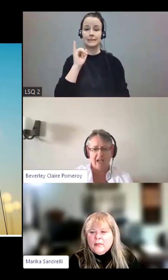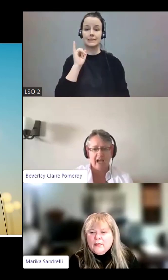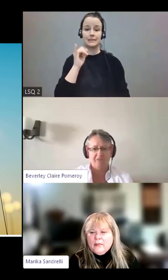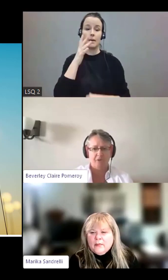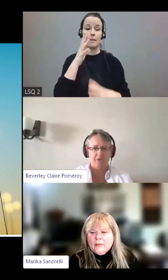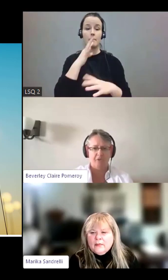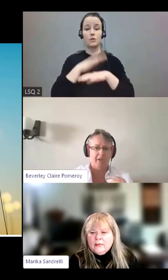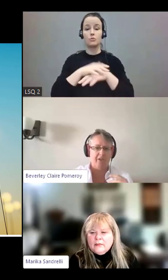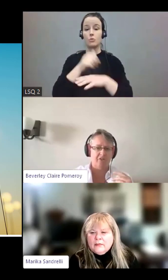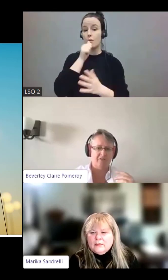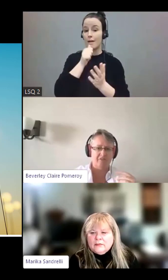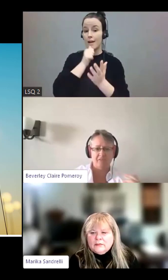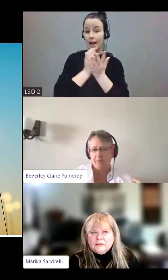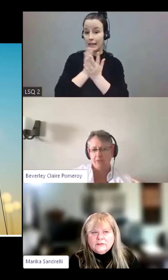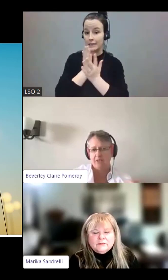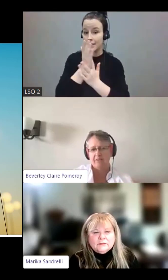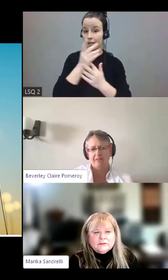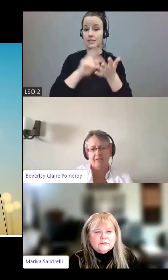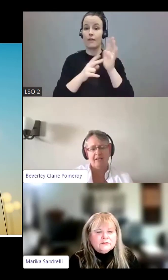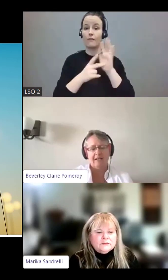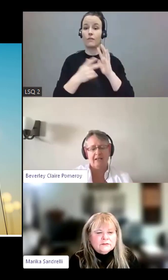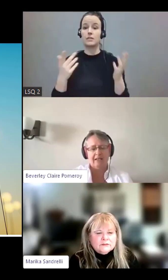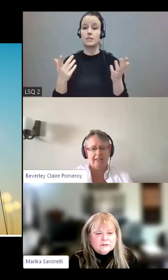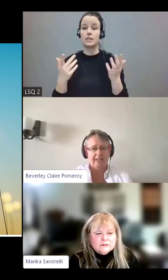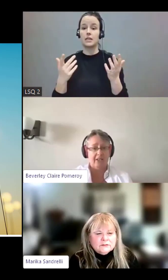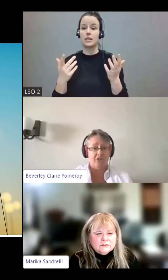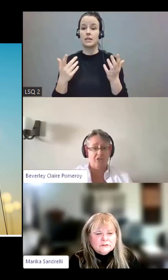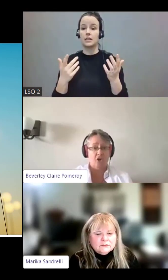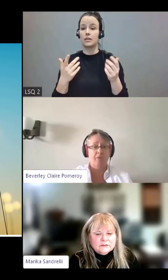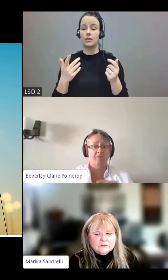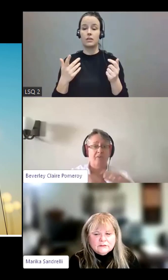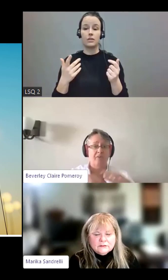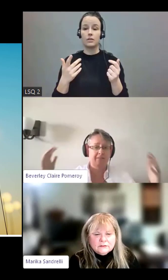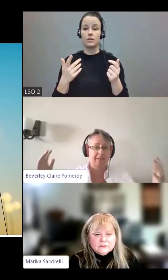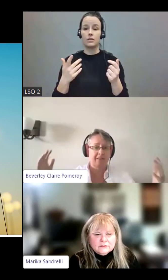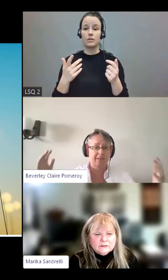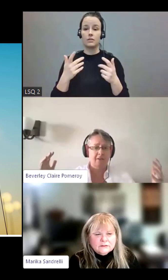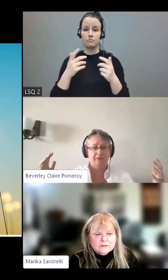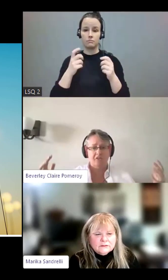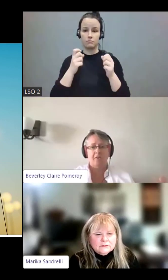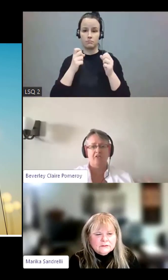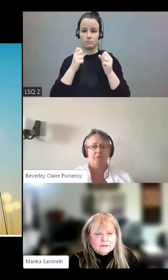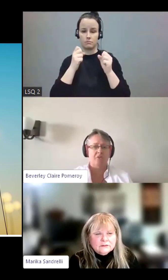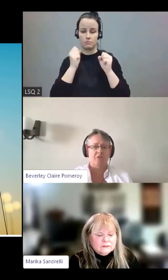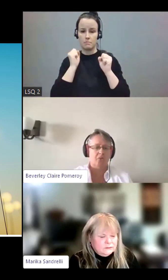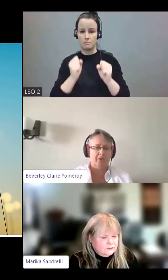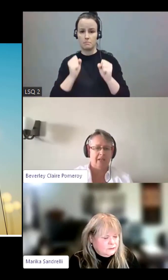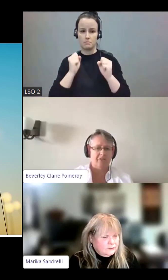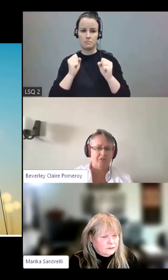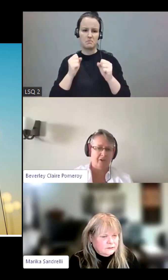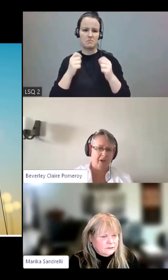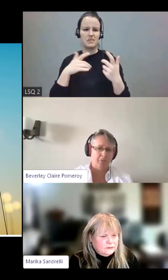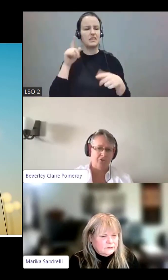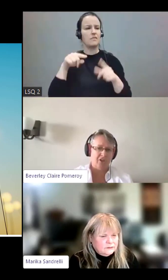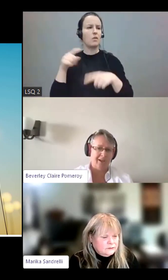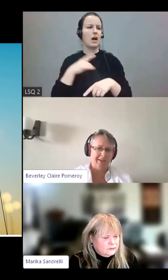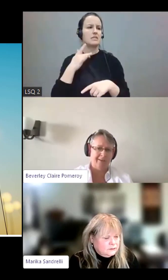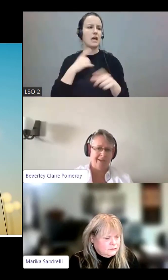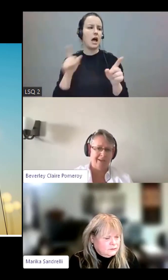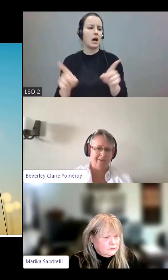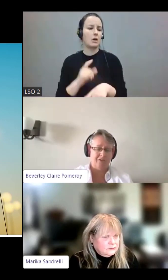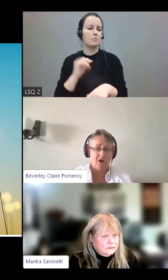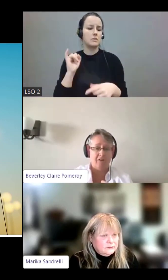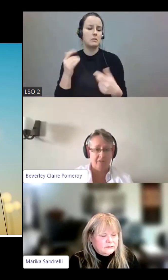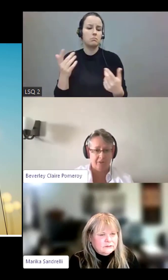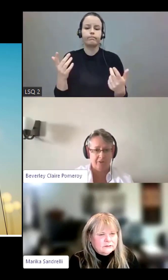une vulgarité, c'est de forcer, c'est pas offrir son vœu aux gens d'espace pour être